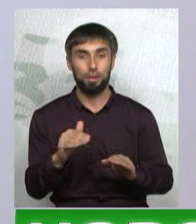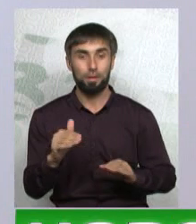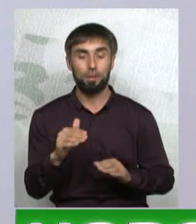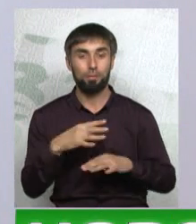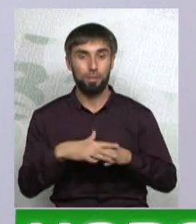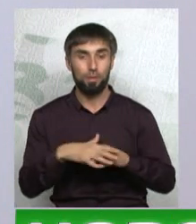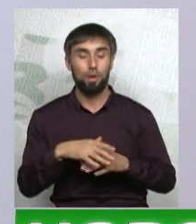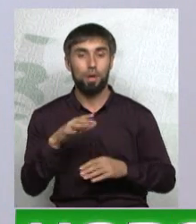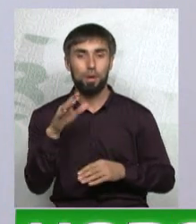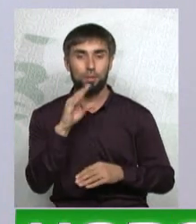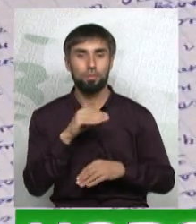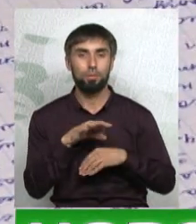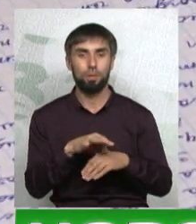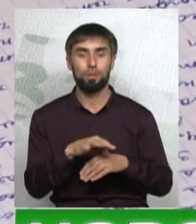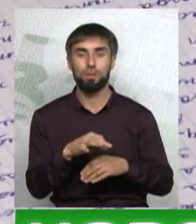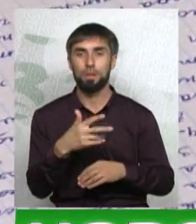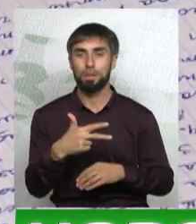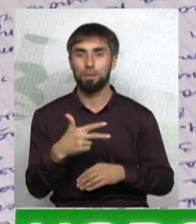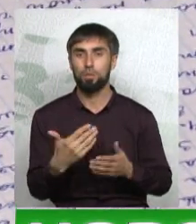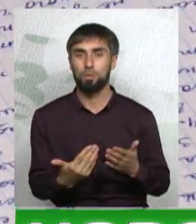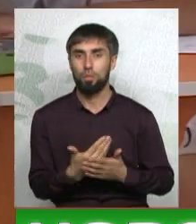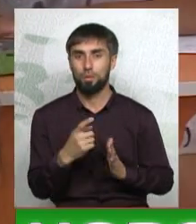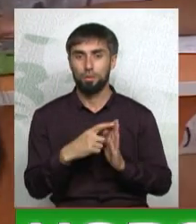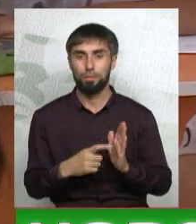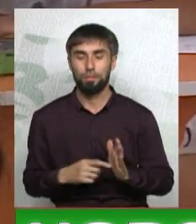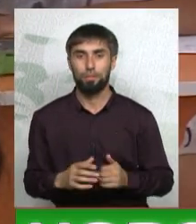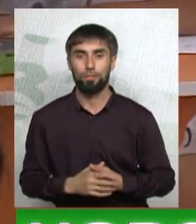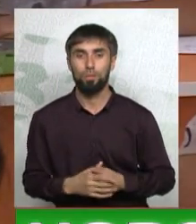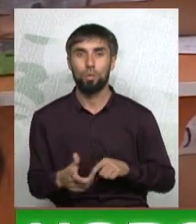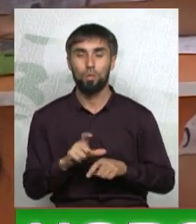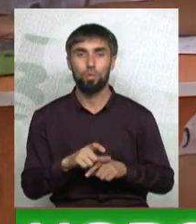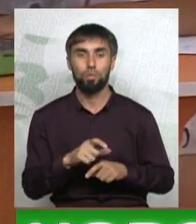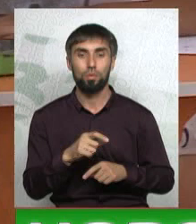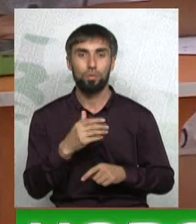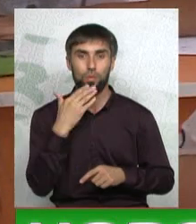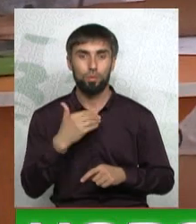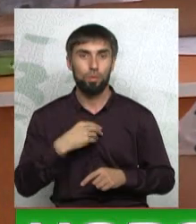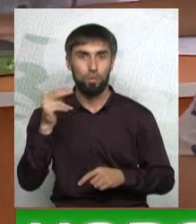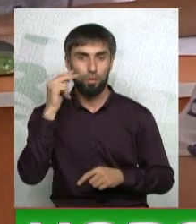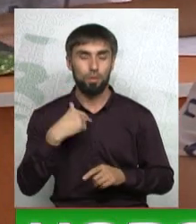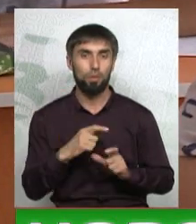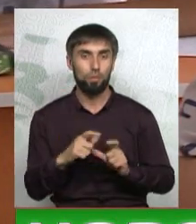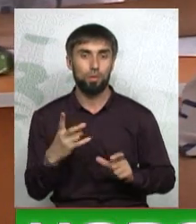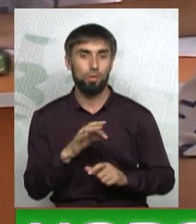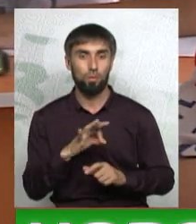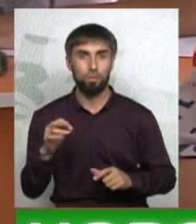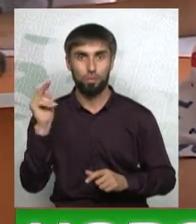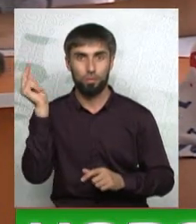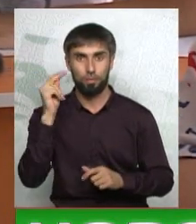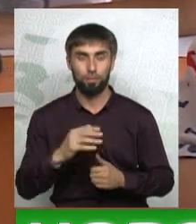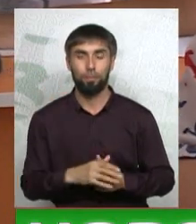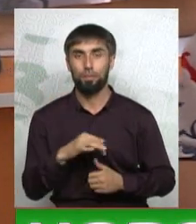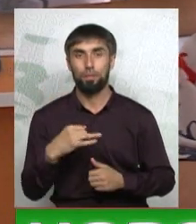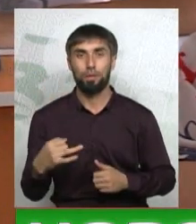математики, к примеру, успевают пройти около 30 новых тем. Очень люблю учиться, вот вообще я в школе отлично учусь.